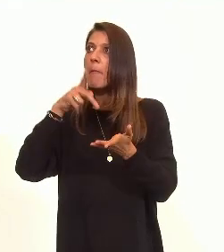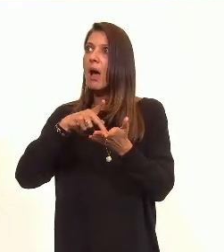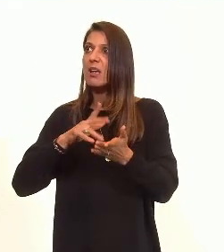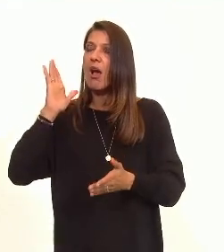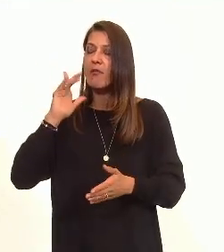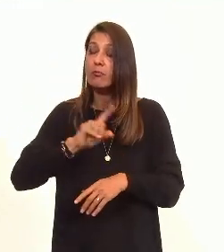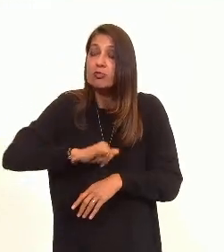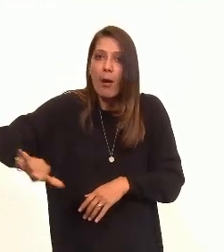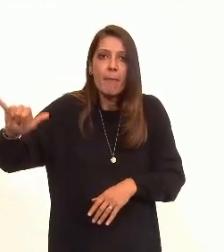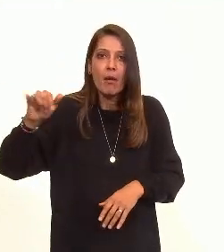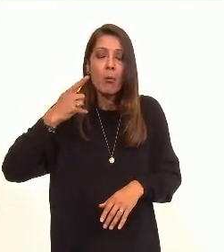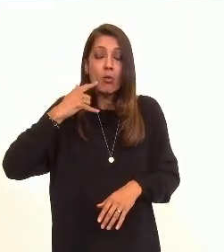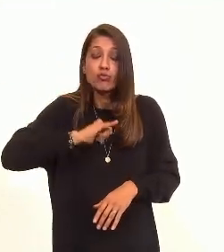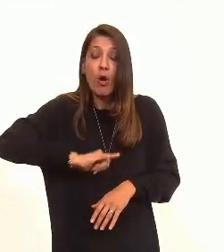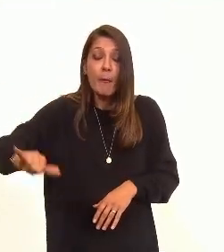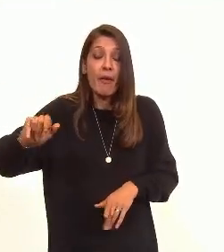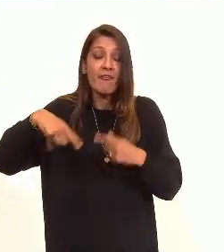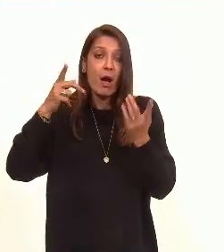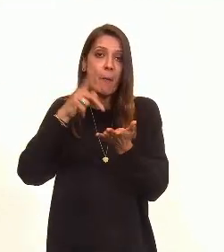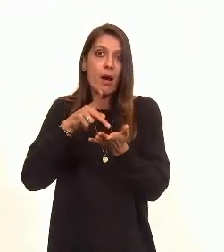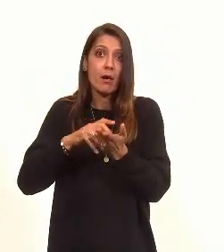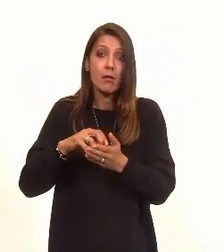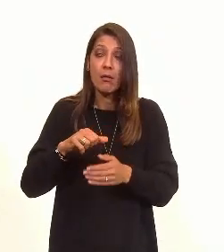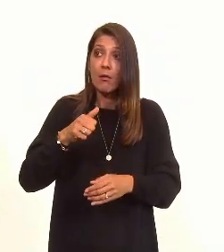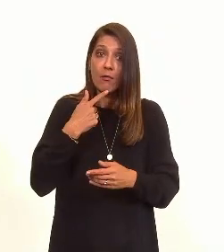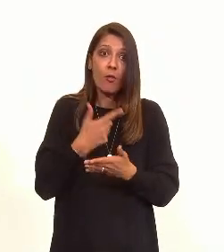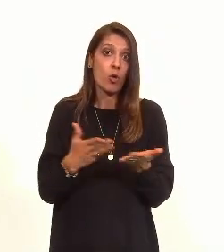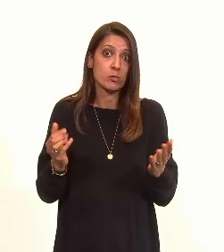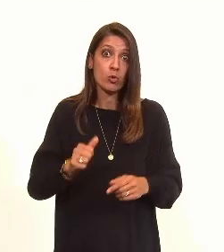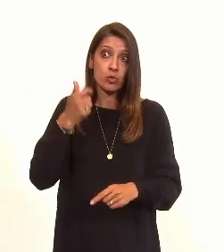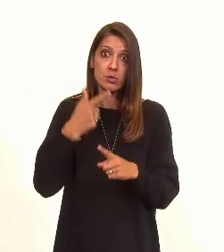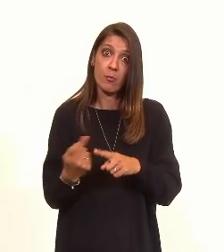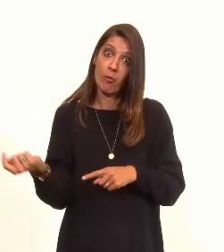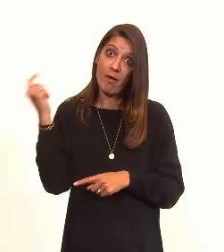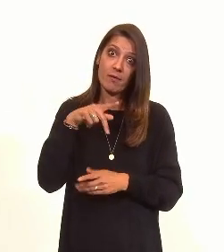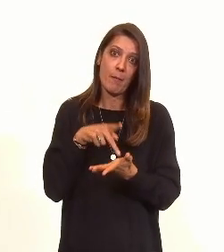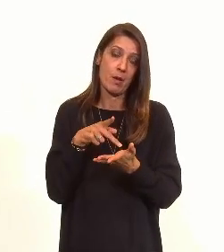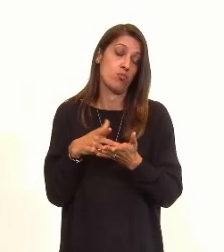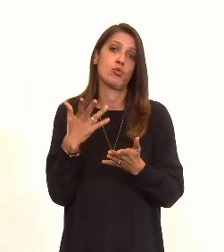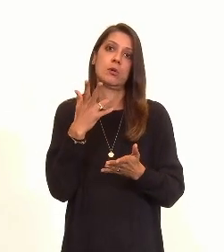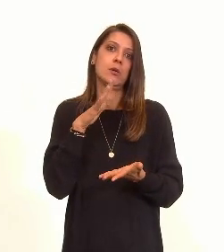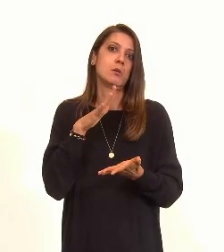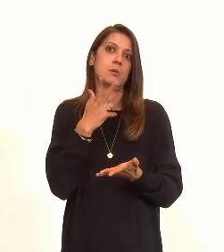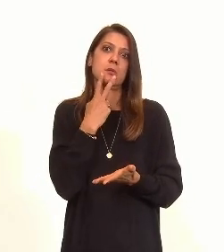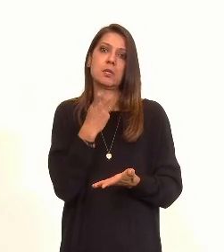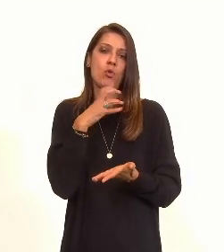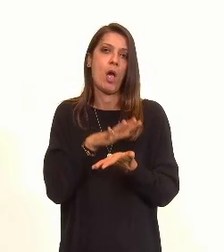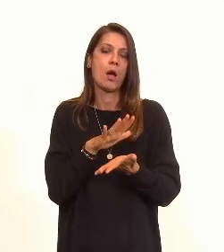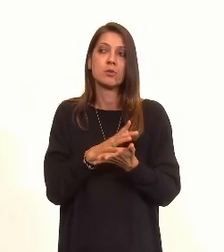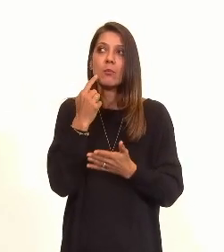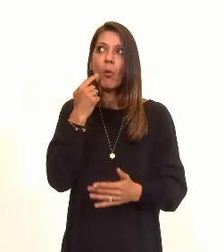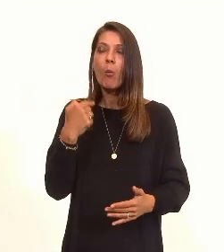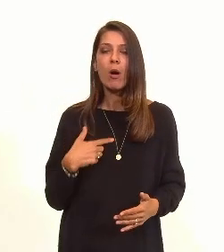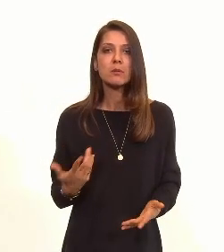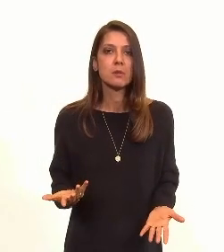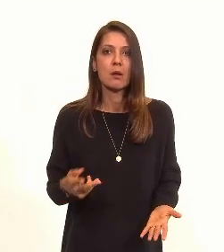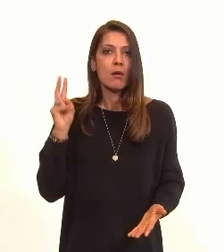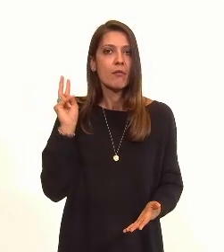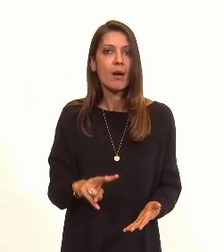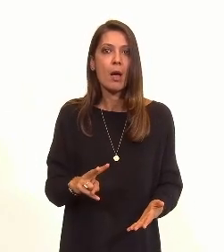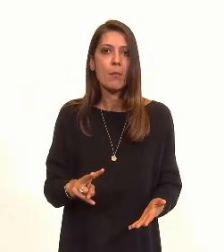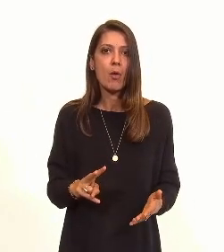Non. Franchement, c'est la deuxième fois que je viens à Paris pour citoyennage. Pour moi, c'est vraiment